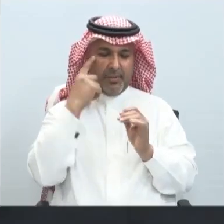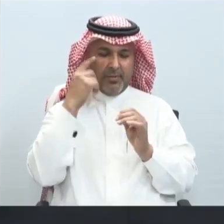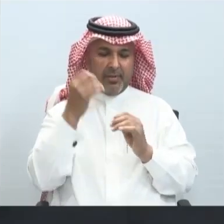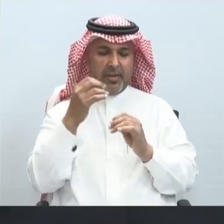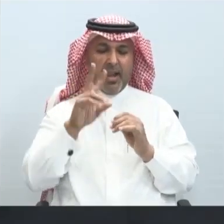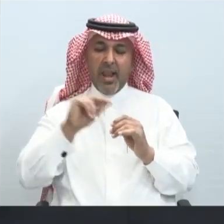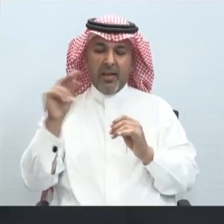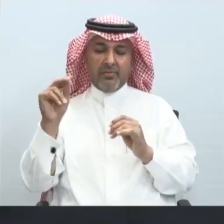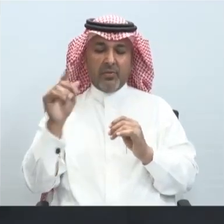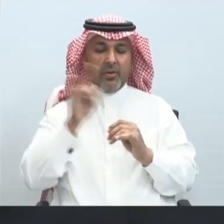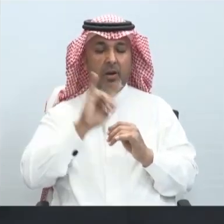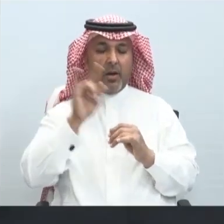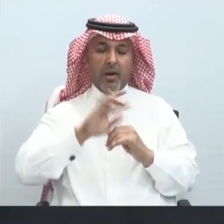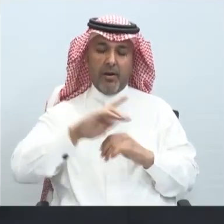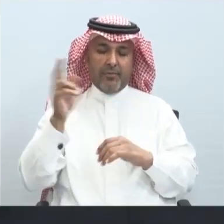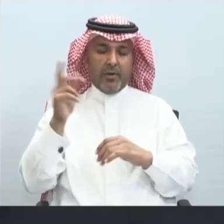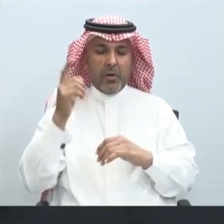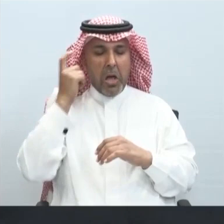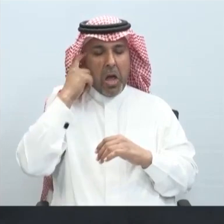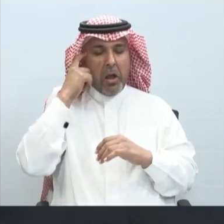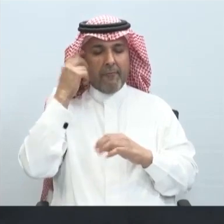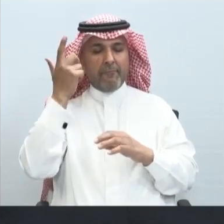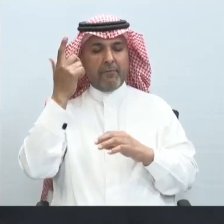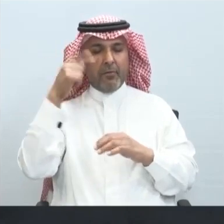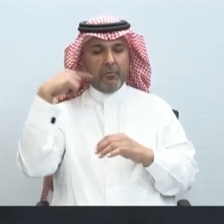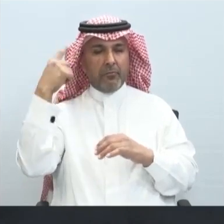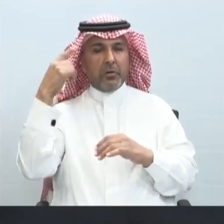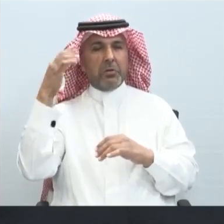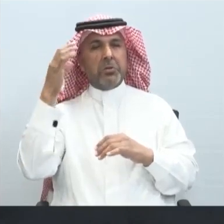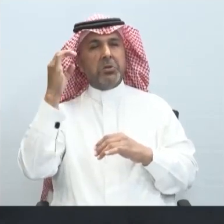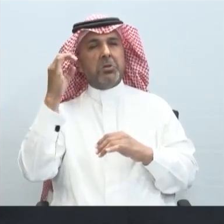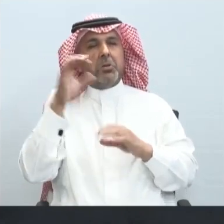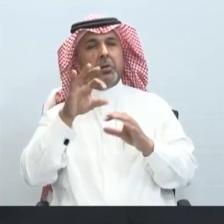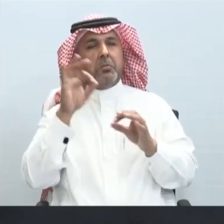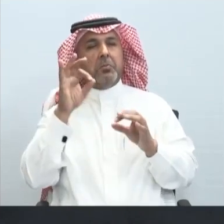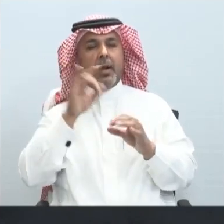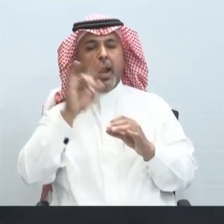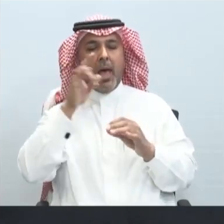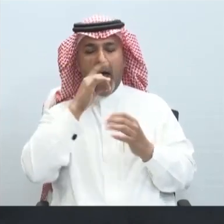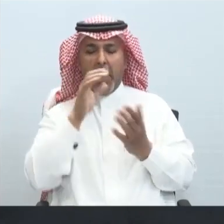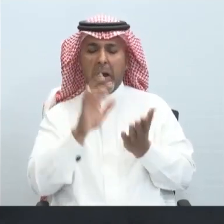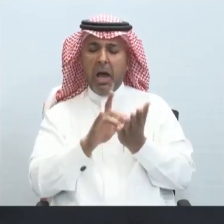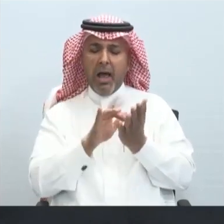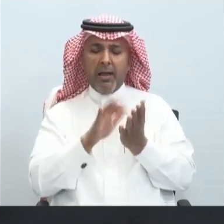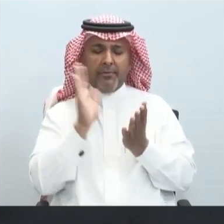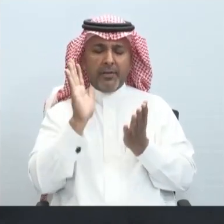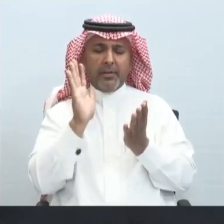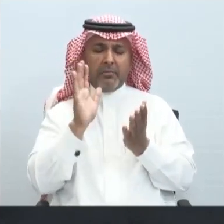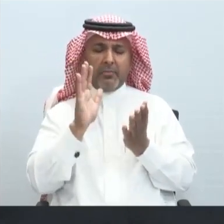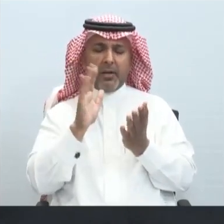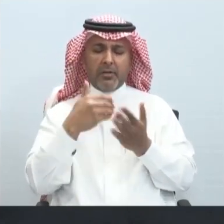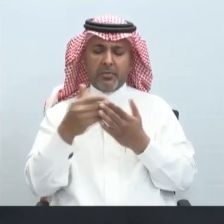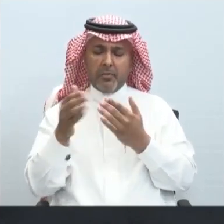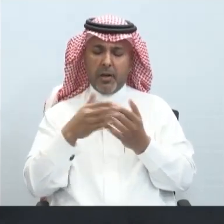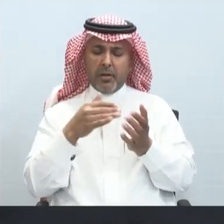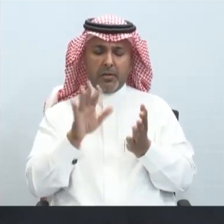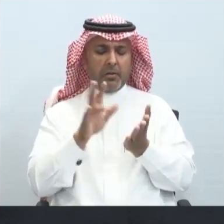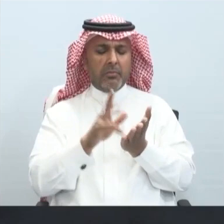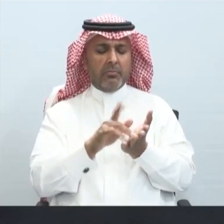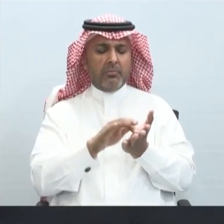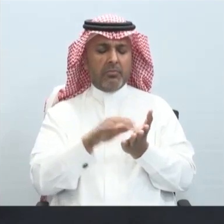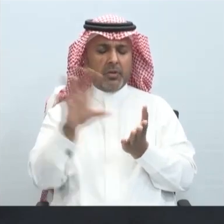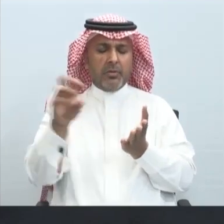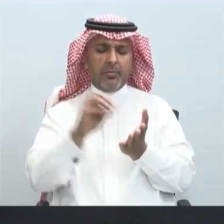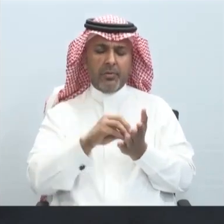فما يصح انك والله تبني اجابتك لو تنصفت الزاويه او تضاعفت على انه والله تتضاعف المساحه